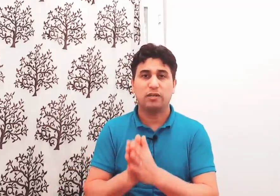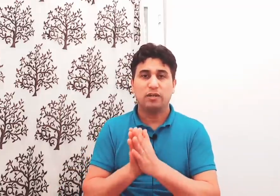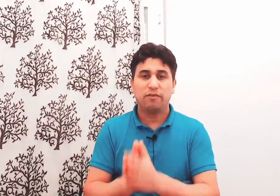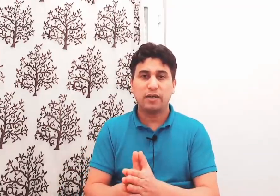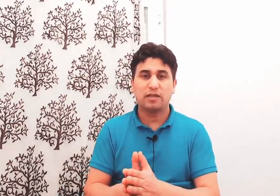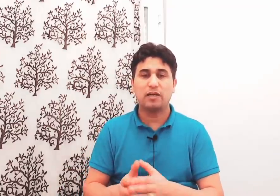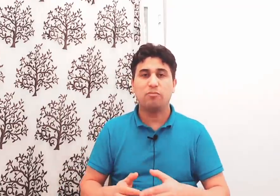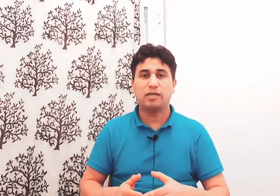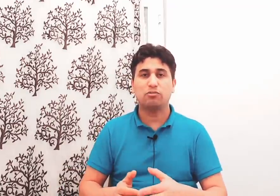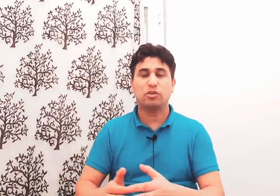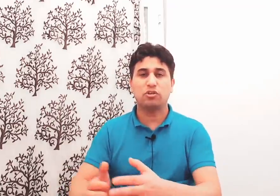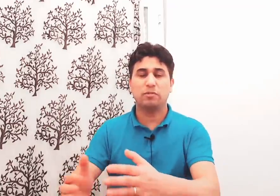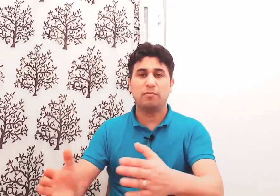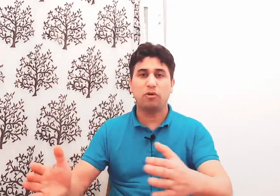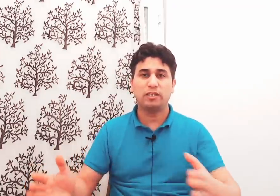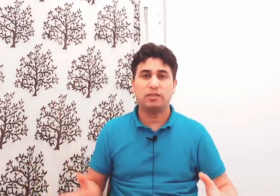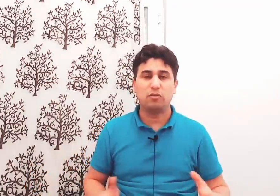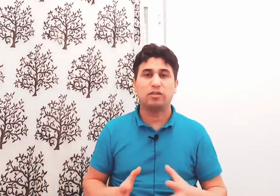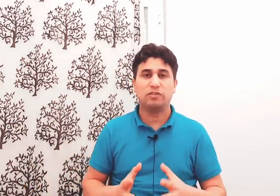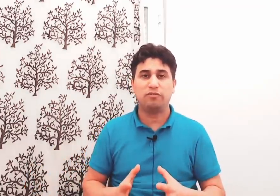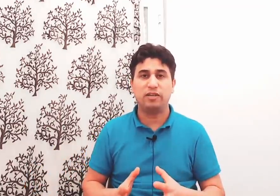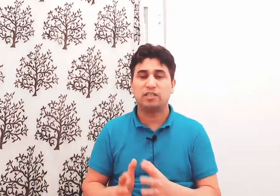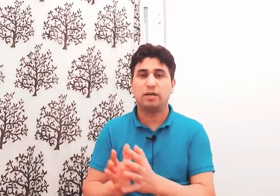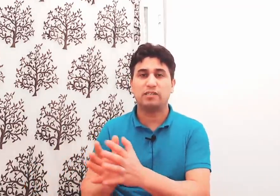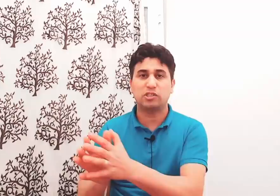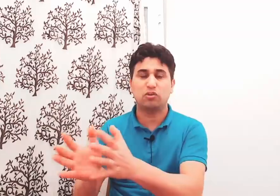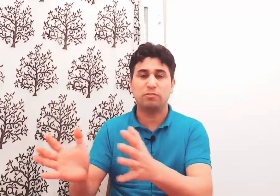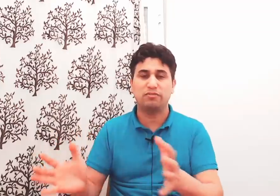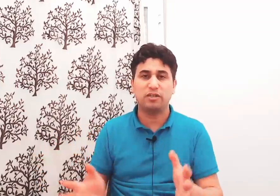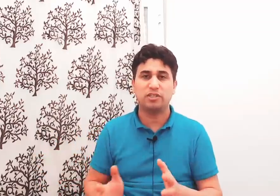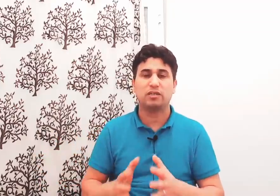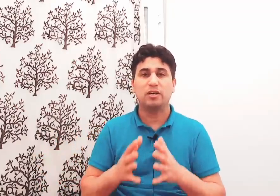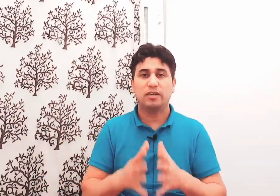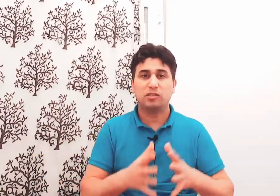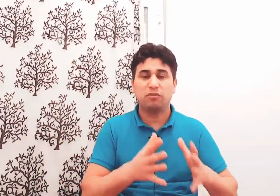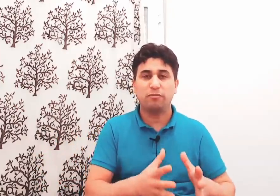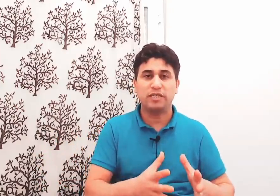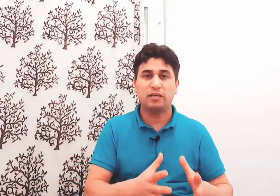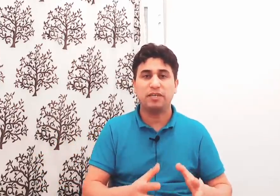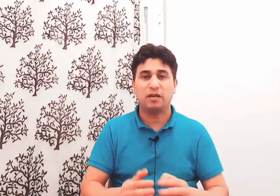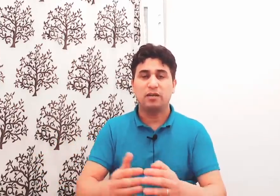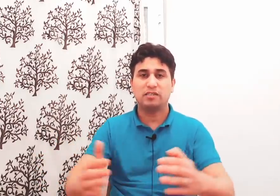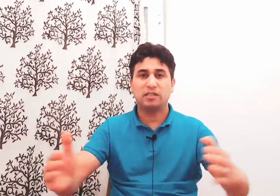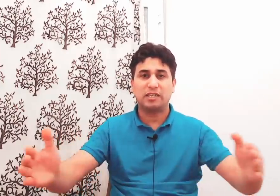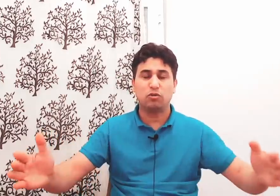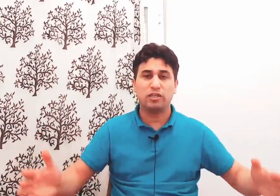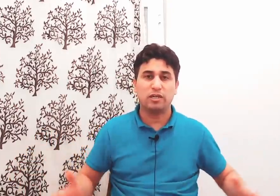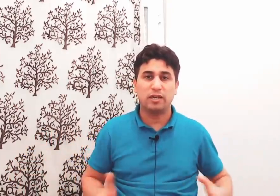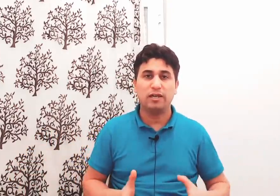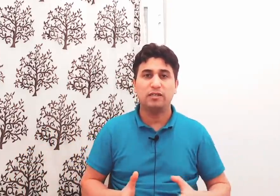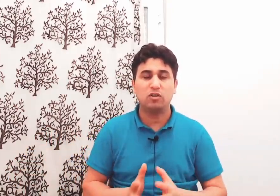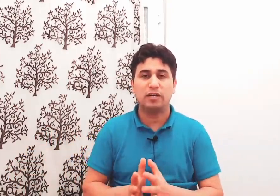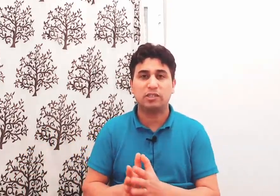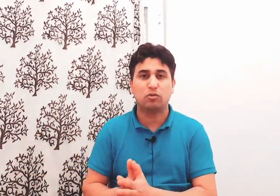مشكل، فقط انه ما خصوش يخرج من المحيط ديالو. كنتي في الفلاش ما خصكش تخرج من الفلاش ديالك، كتسكن في مدينه كبيره السيكتور